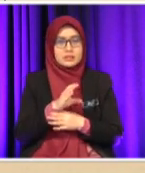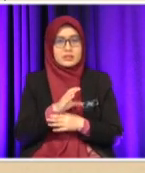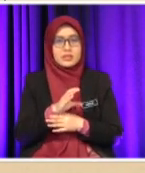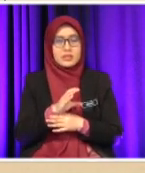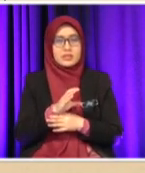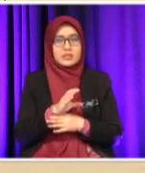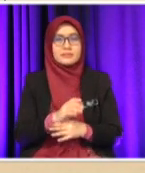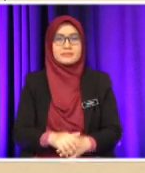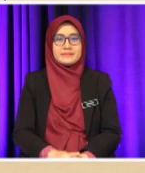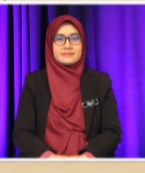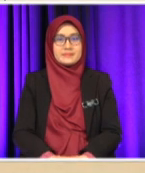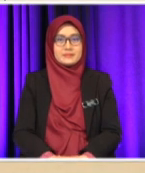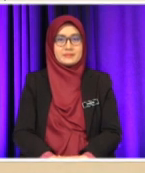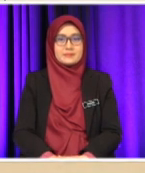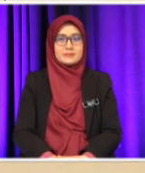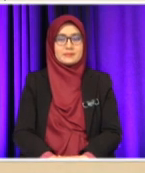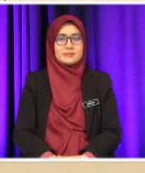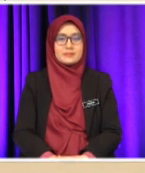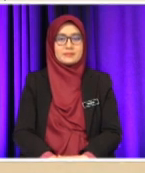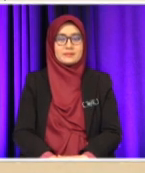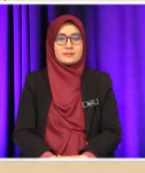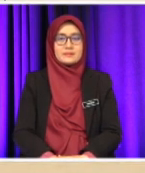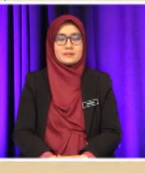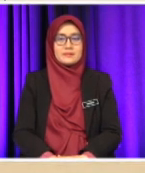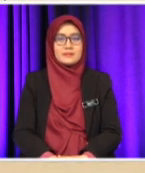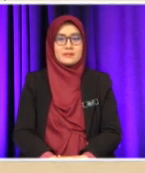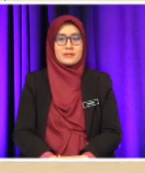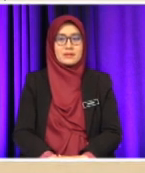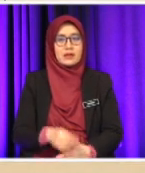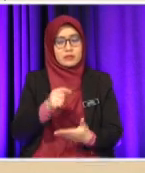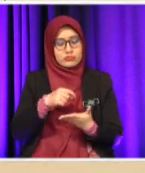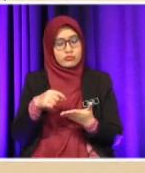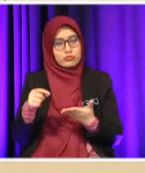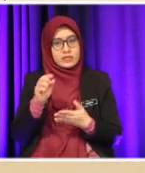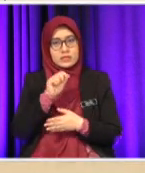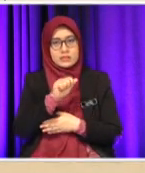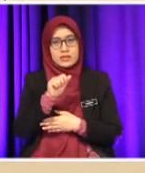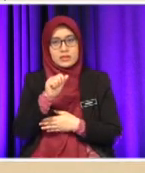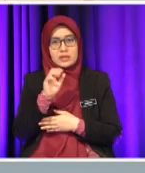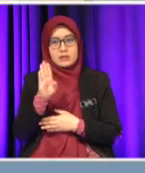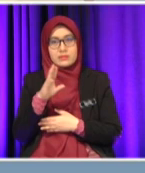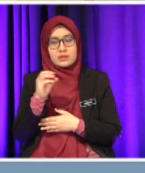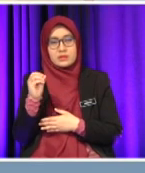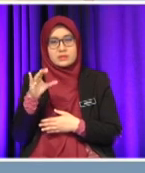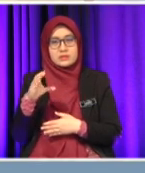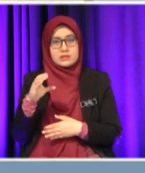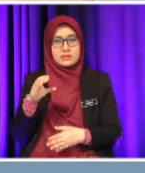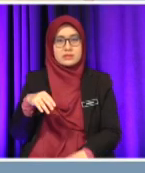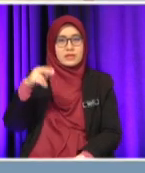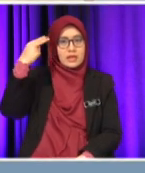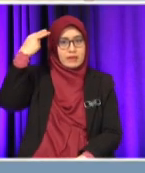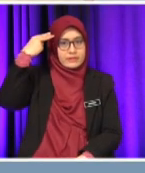Oke pilih dengan menulis Ebi dan si siapa yang belum lagi tadi noafis